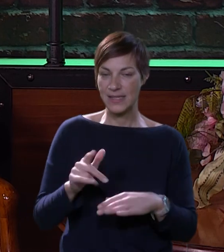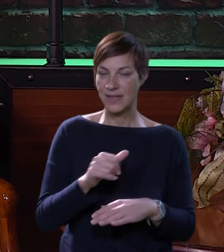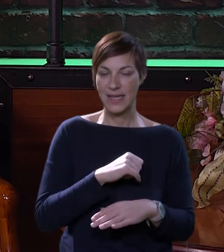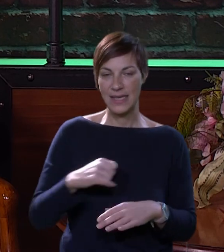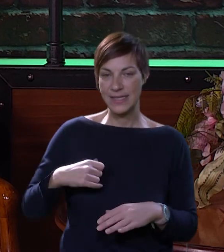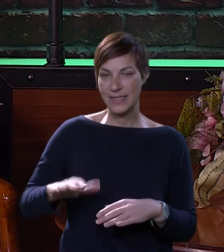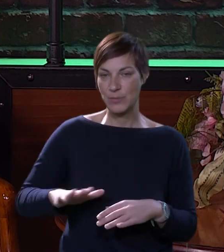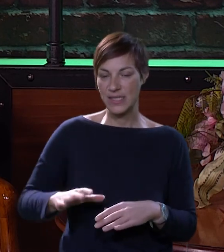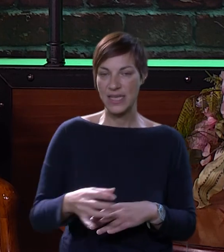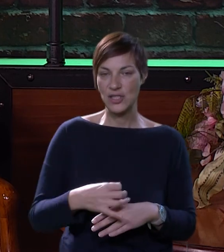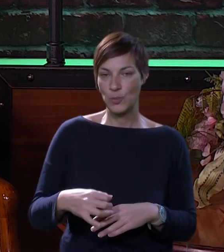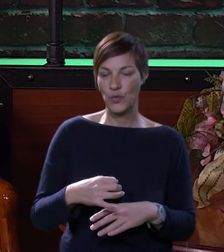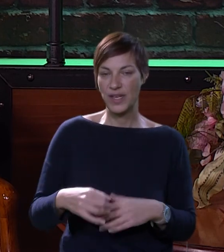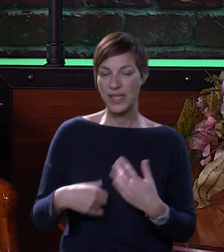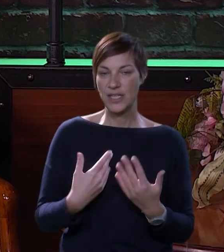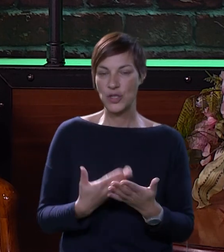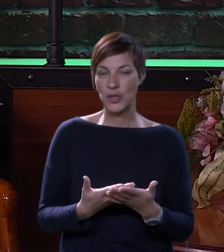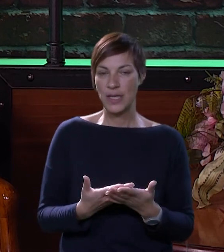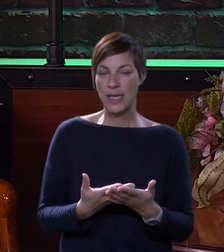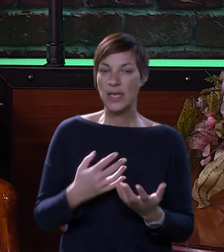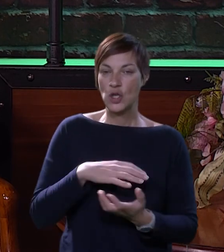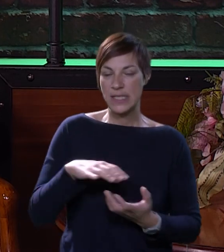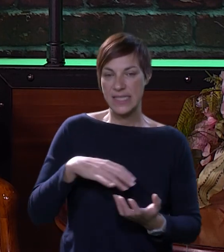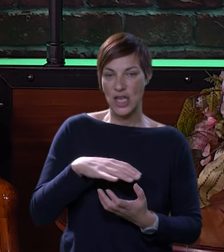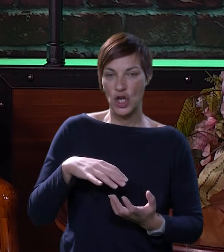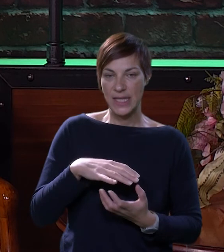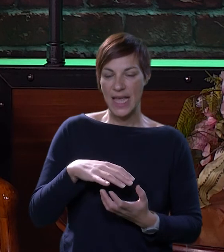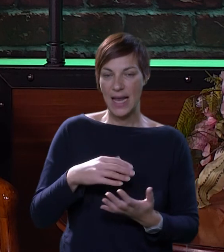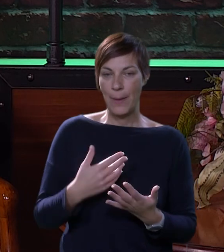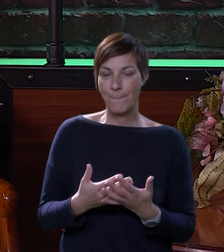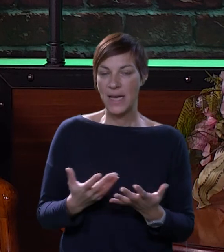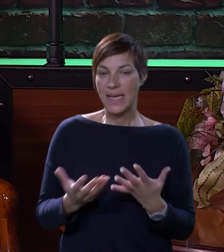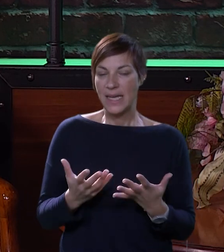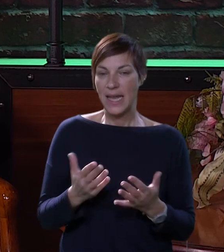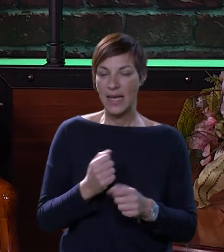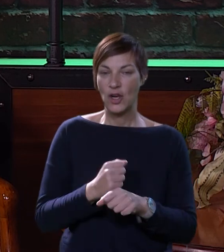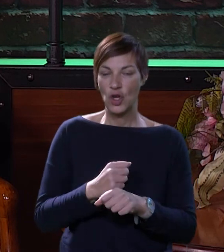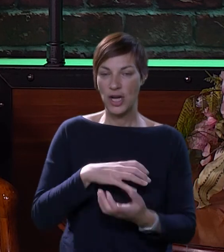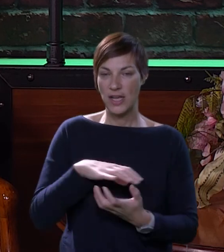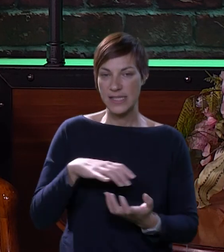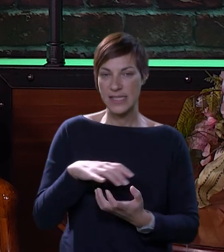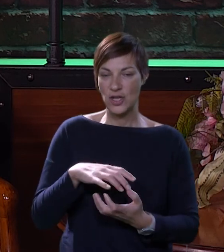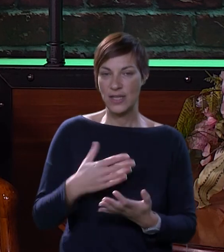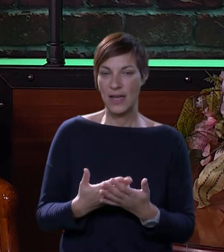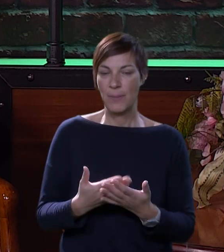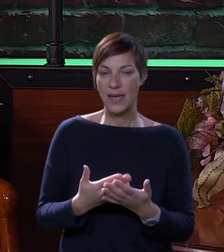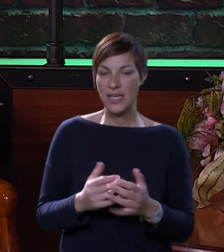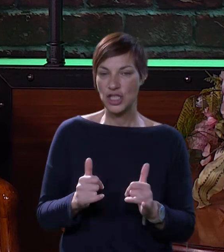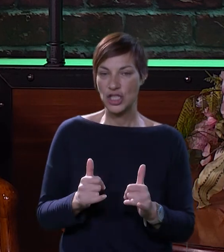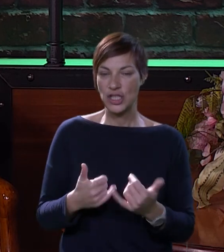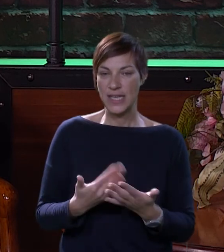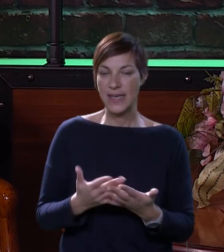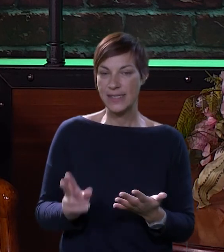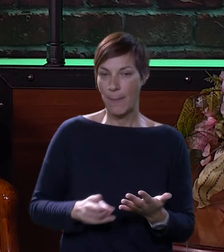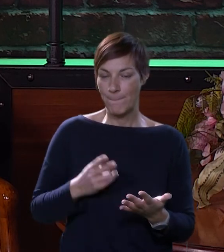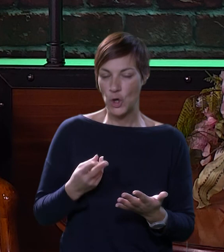samo s djecom u vrtiću, nego i sa njihovim roditeljima, i nekako taj rad s roditeljima je nešto što jesam,